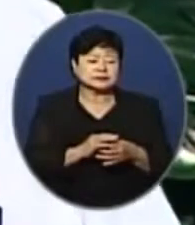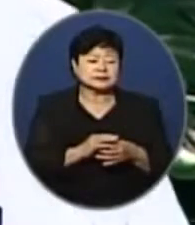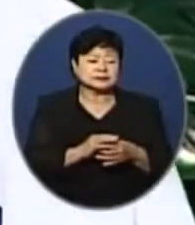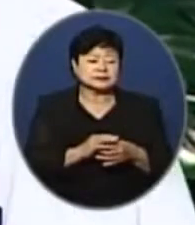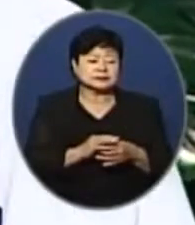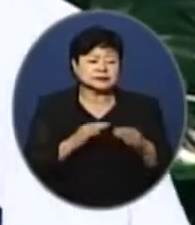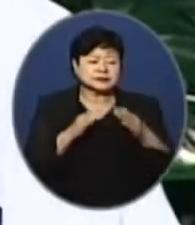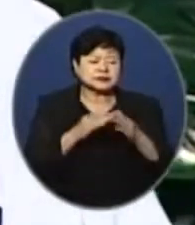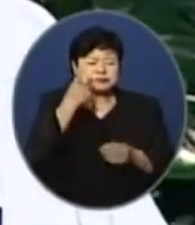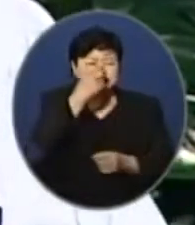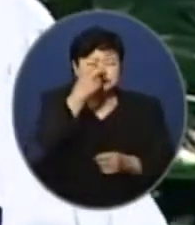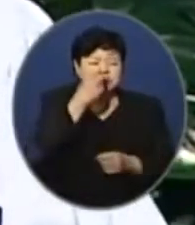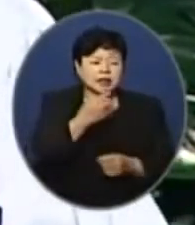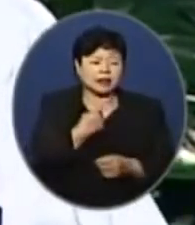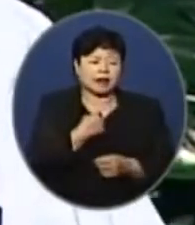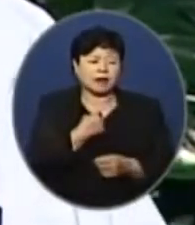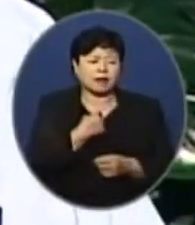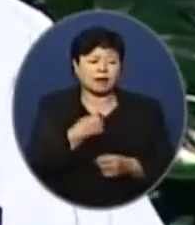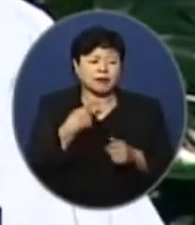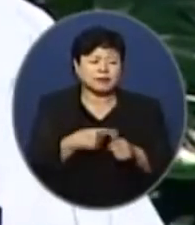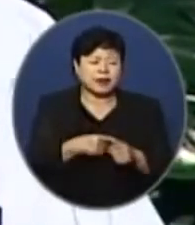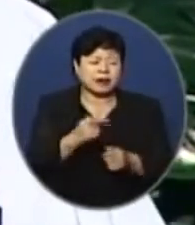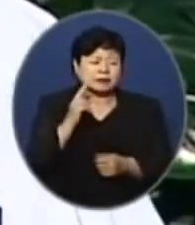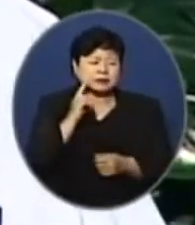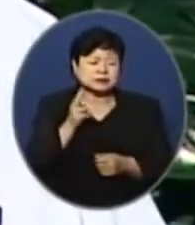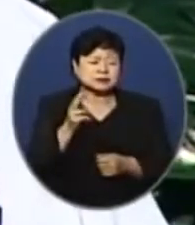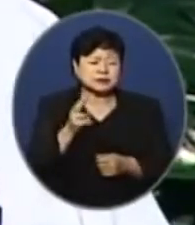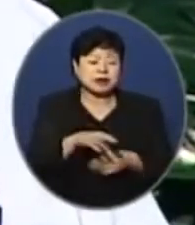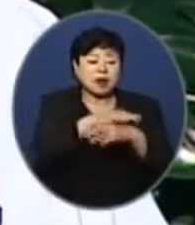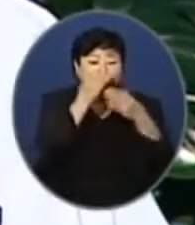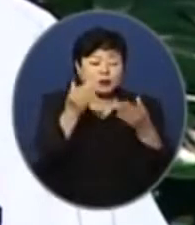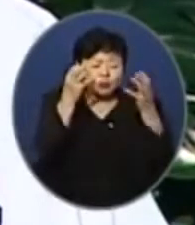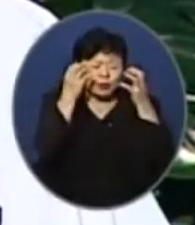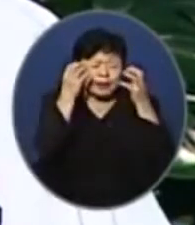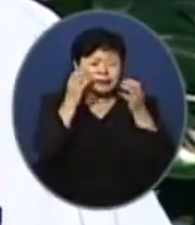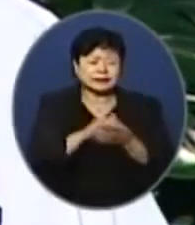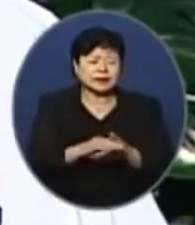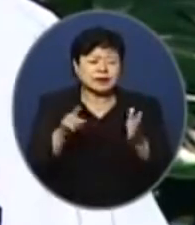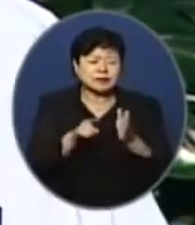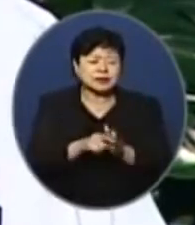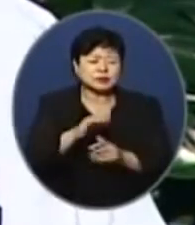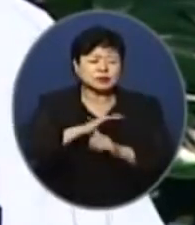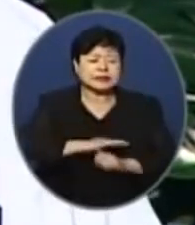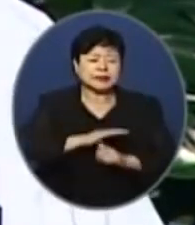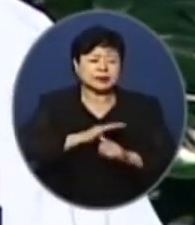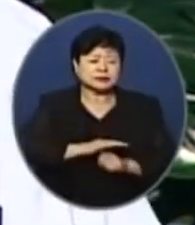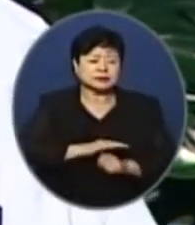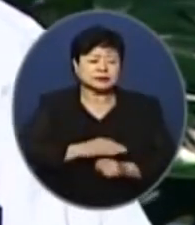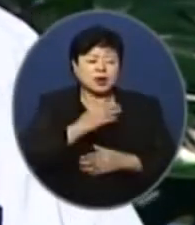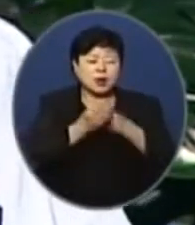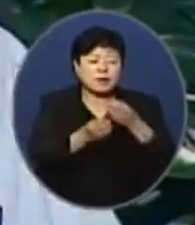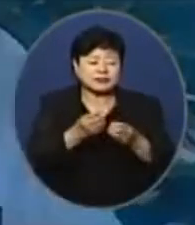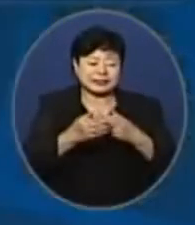가택수사를 받고 많은 핍박을 받았습니다. 이 모든 고난을 믿음으로 견뎌내면서 이와 같은 고백을